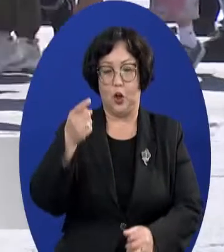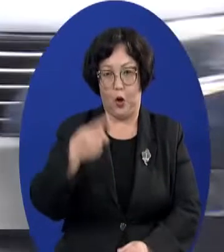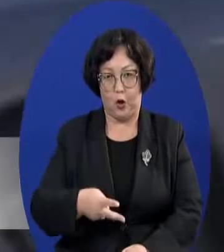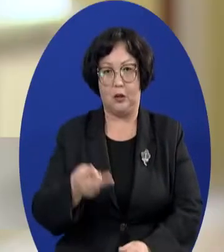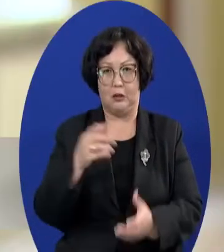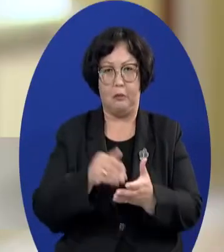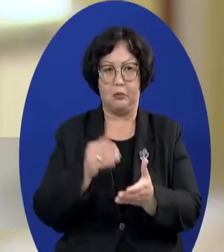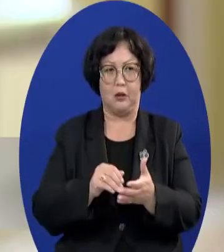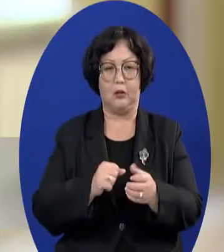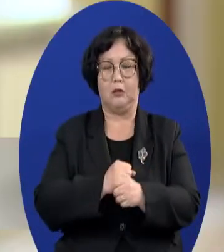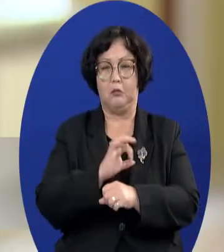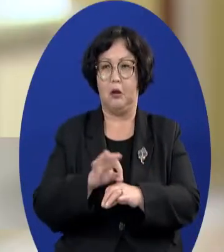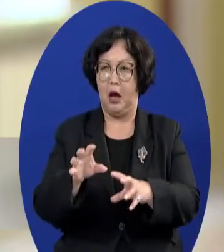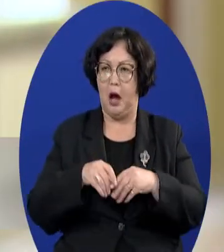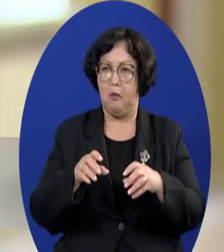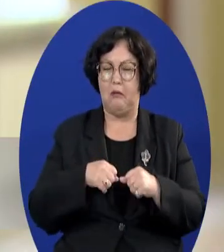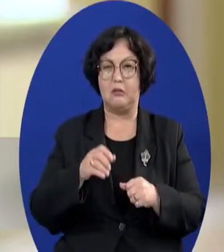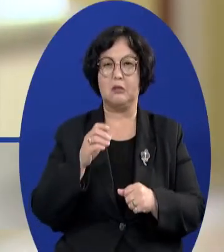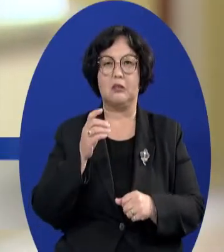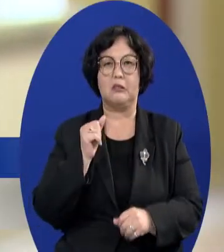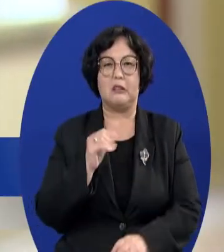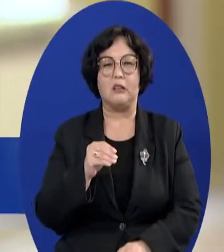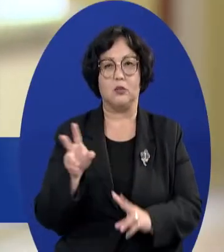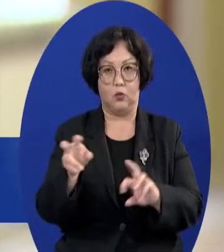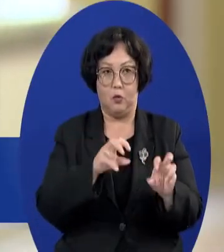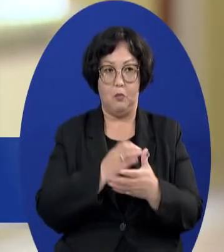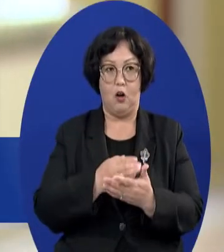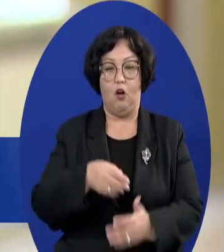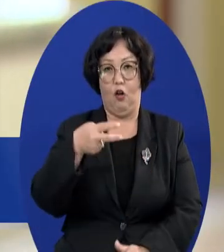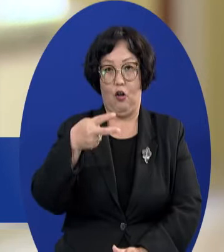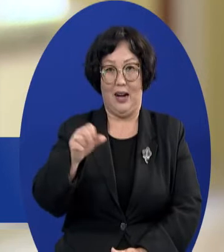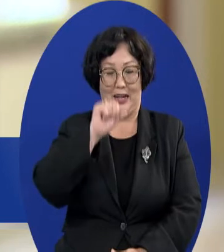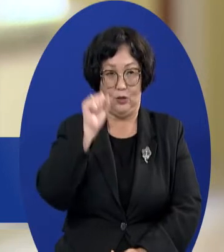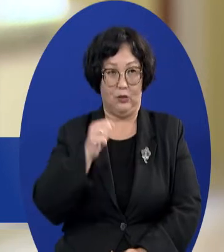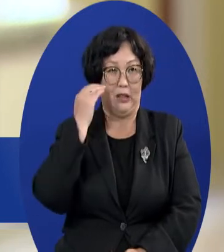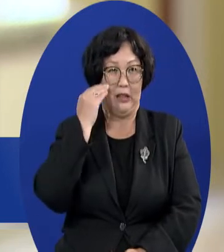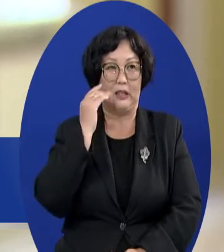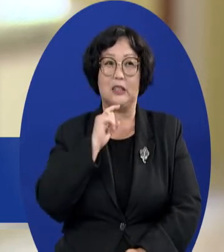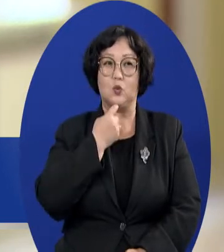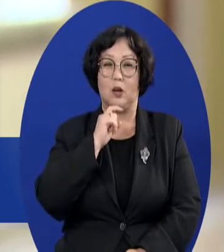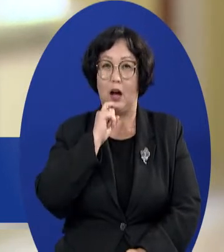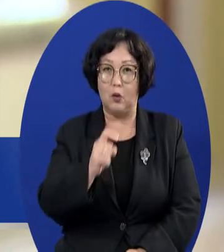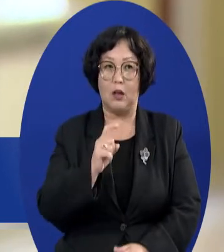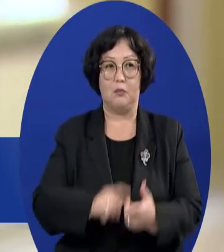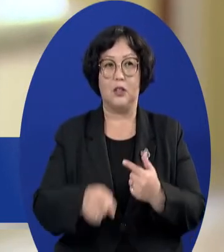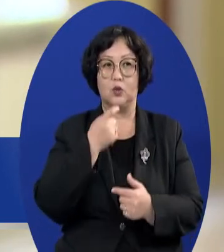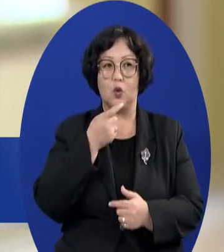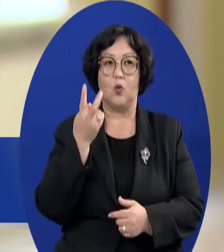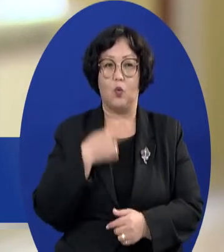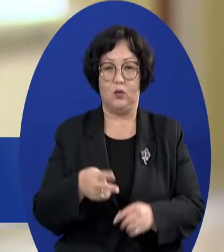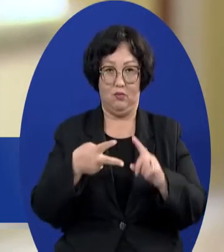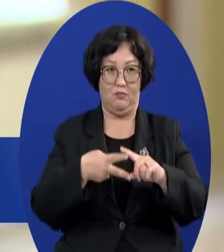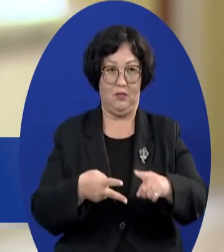юм а. Одоогийн байдлаар бол 2 асуулт айгүй хүндрэлтэй хариулахад бол хүндрэлтэй байна. Нэг нь